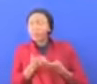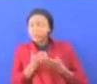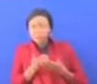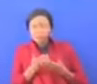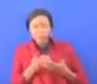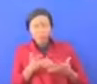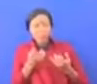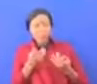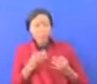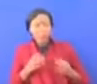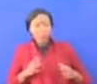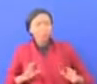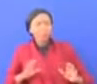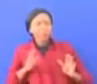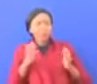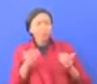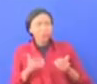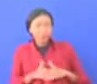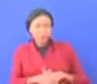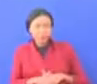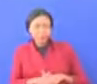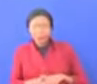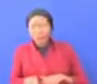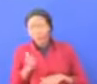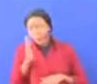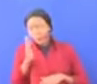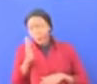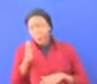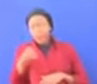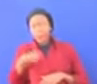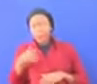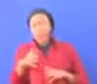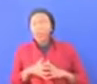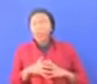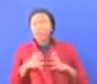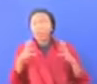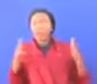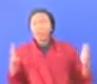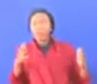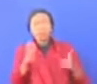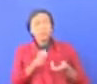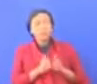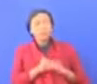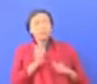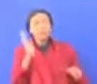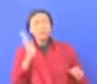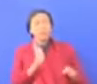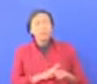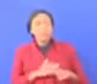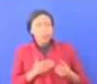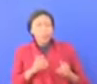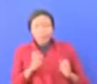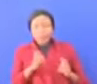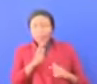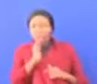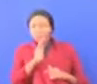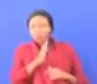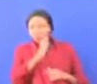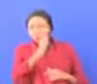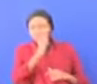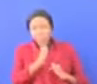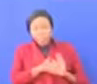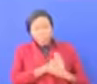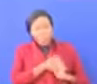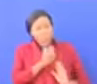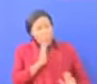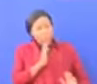kusurvive. Mwenyekiti, mimi niombe Mheshimiwa Jeri, hii wizara ni kubwa sana na ina shida nyingi sana. Lakini nataka nikwambie kwa namna ambavyo